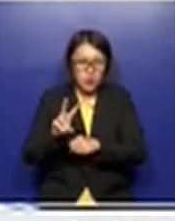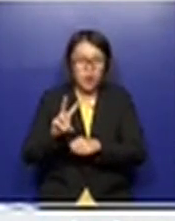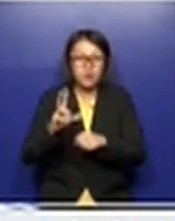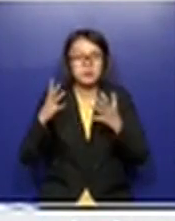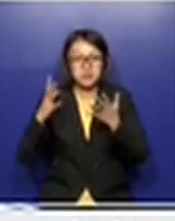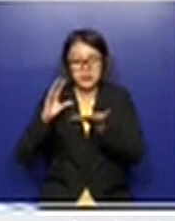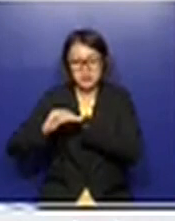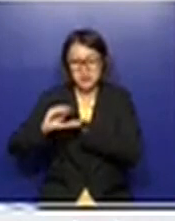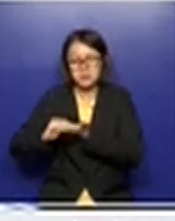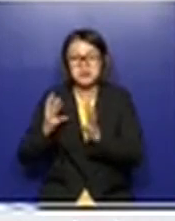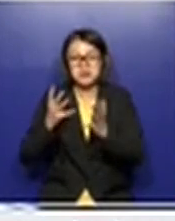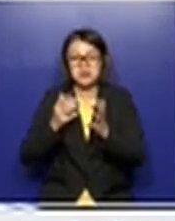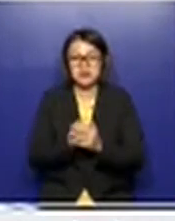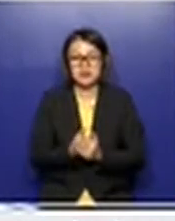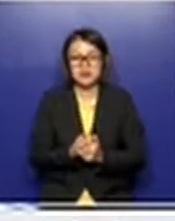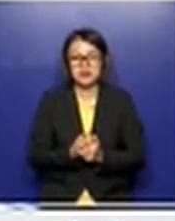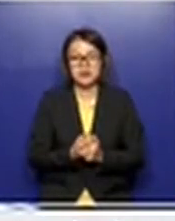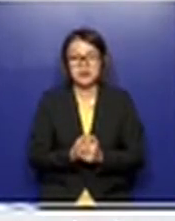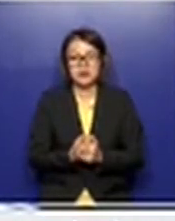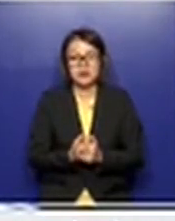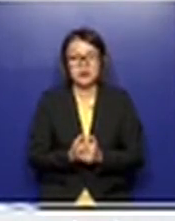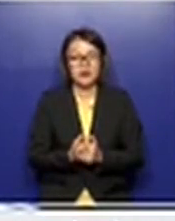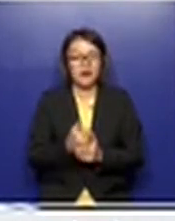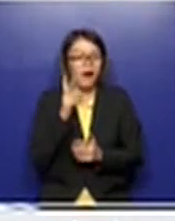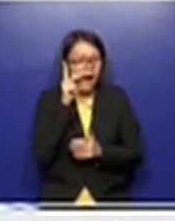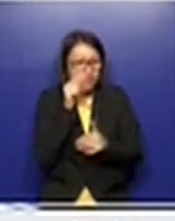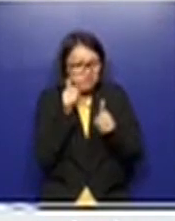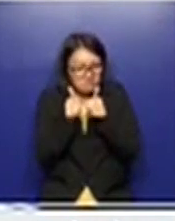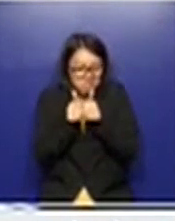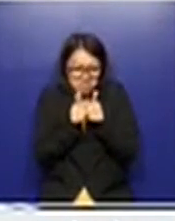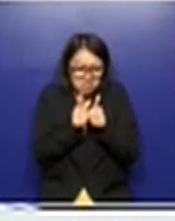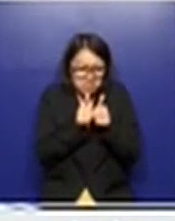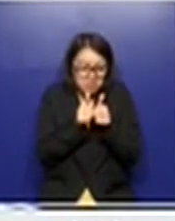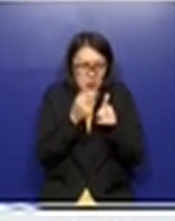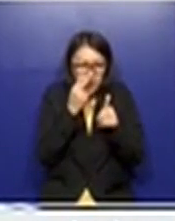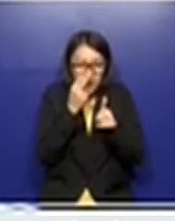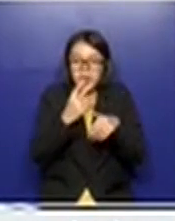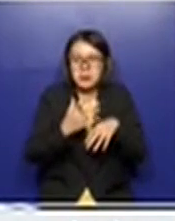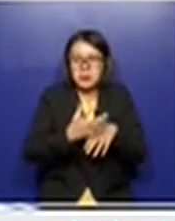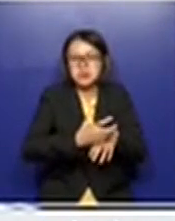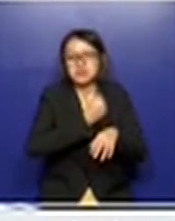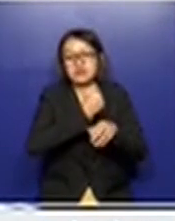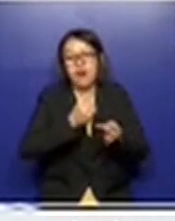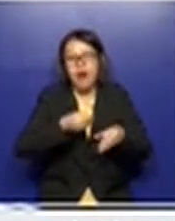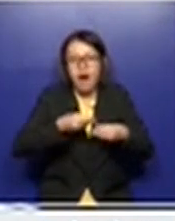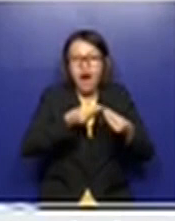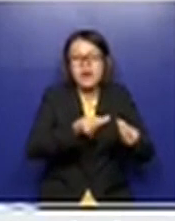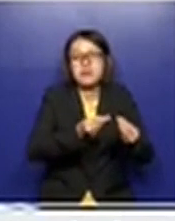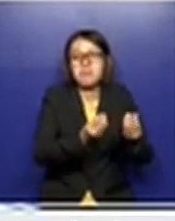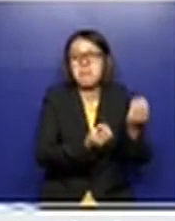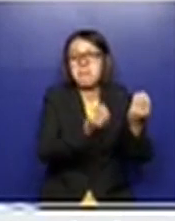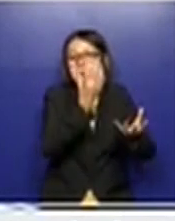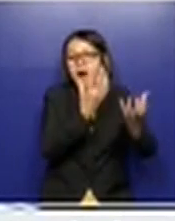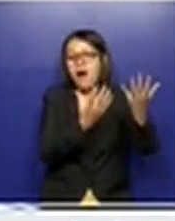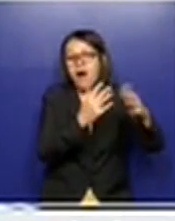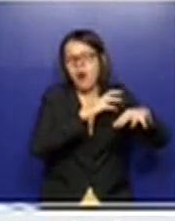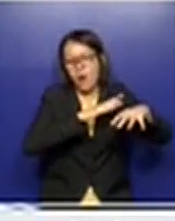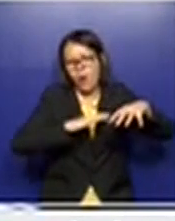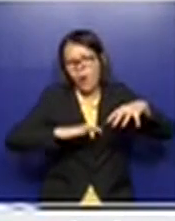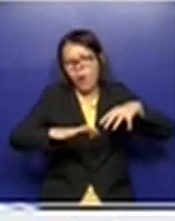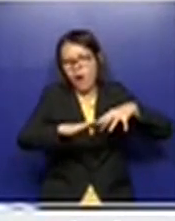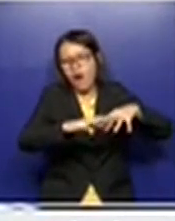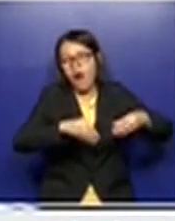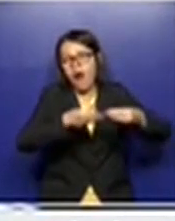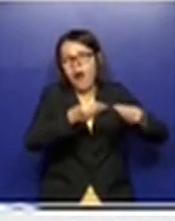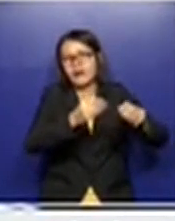มเรียนกับท่านว่าการเกาะติดของผู้สื่อข่าวของท่านเนี่ยนำมาซึ่งการยึดคืนพื้นที่ป่าเกาะนาคำกลับคืนม